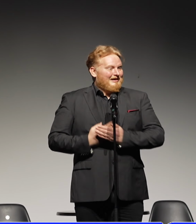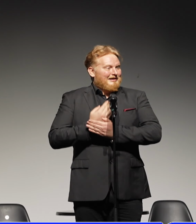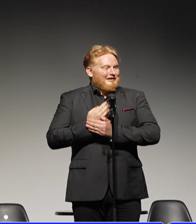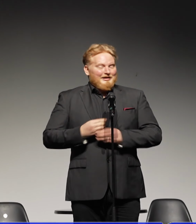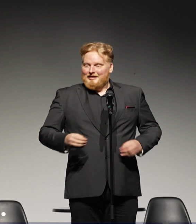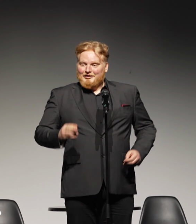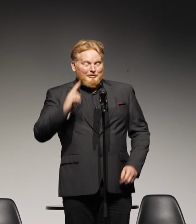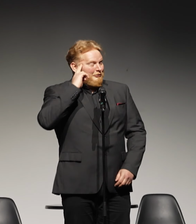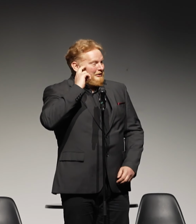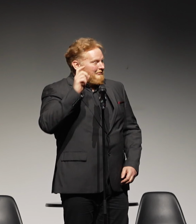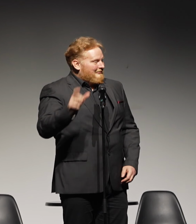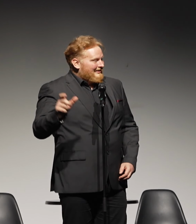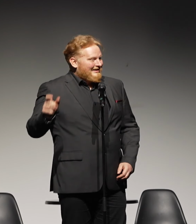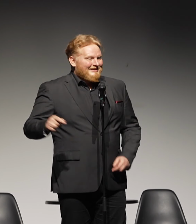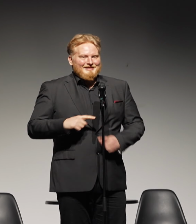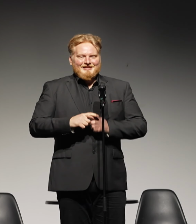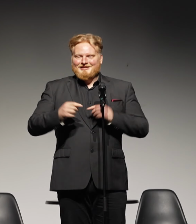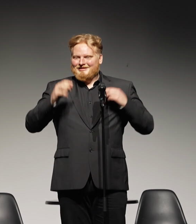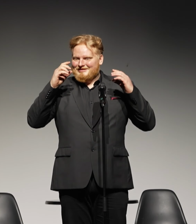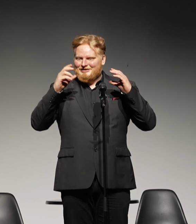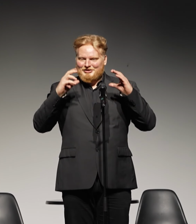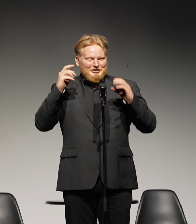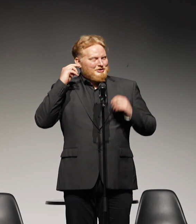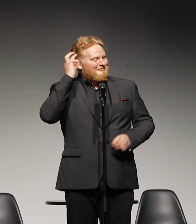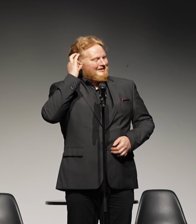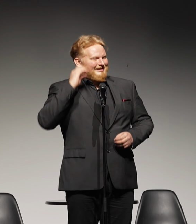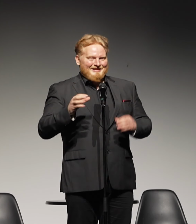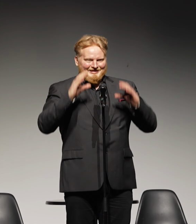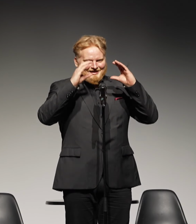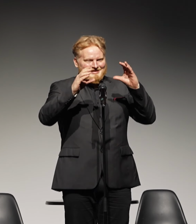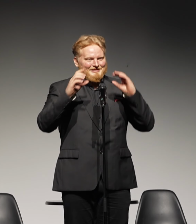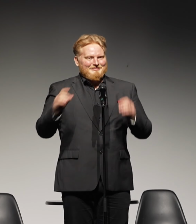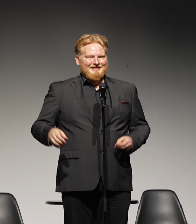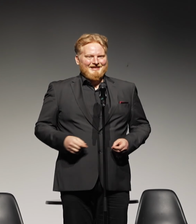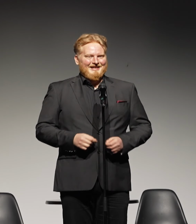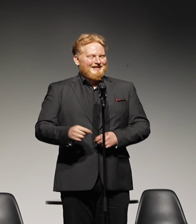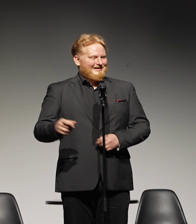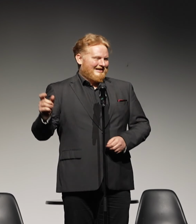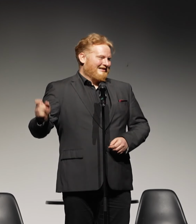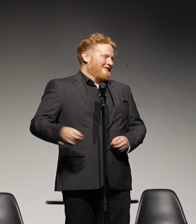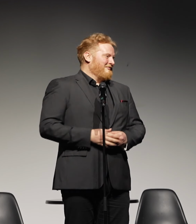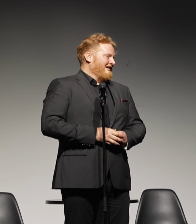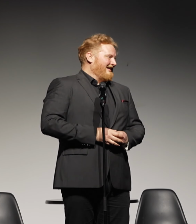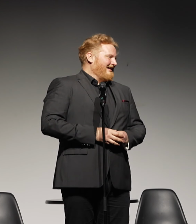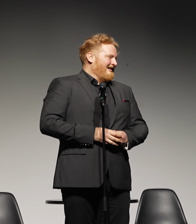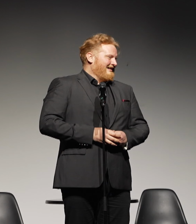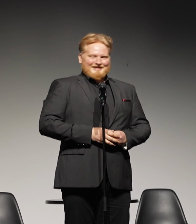namenjena gluhim in slišečim gledalcem krati.